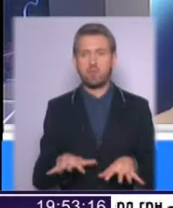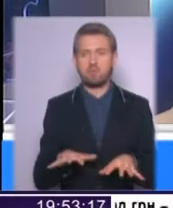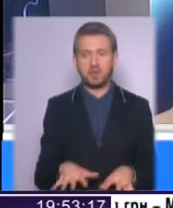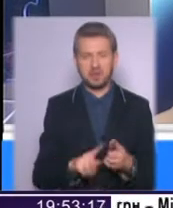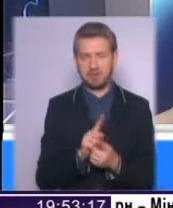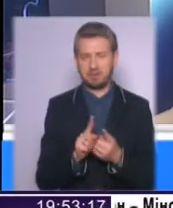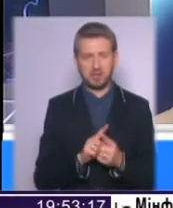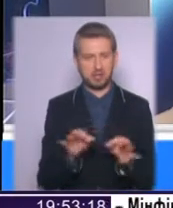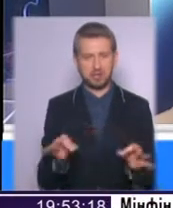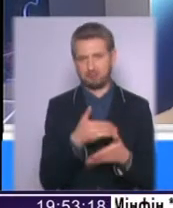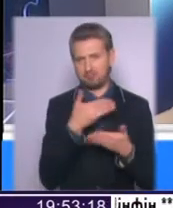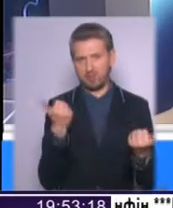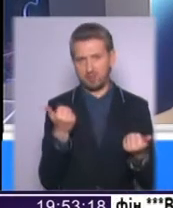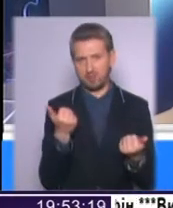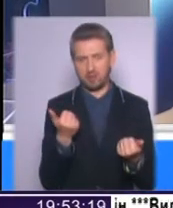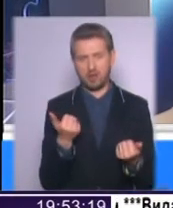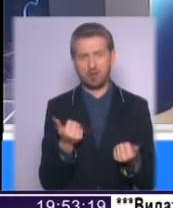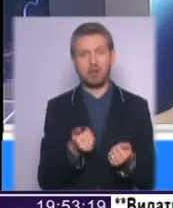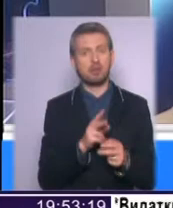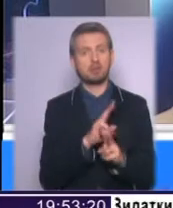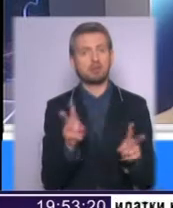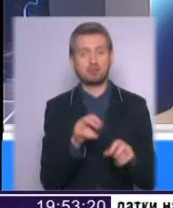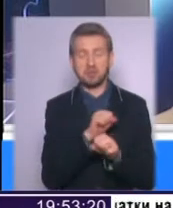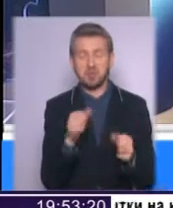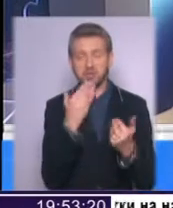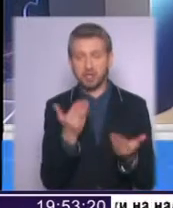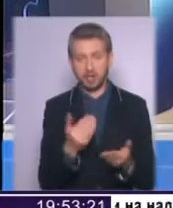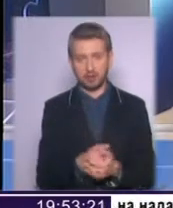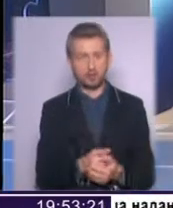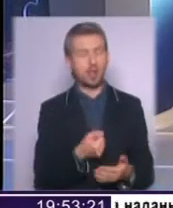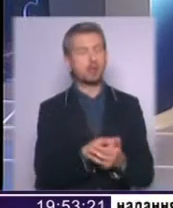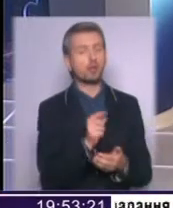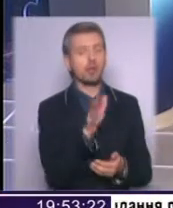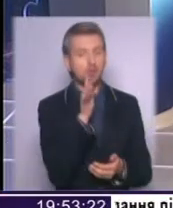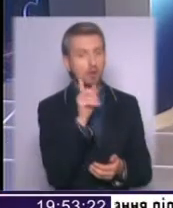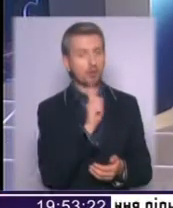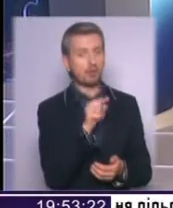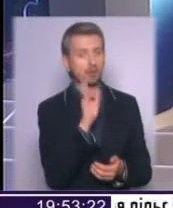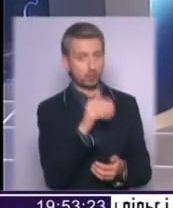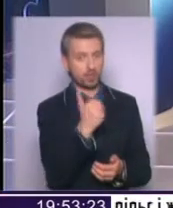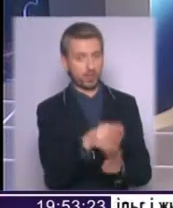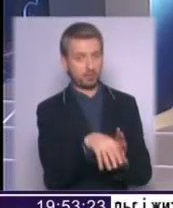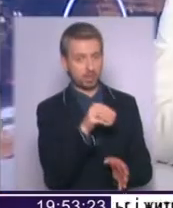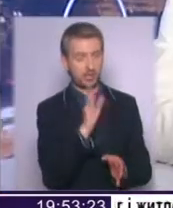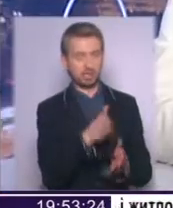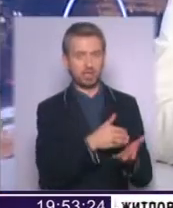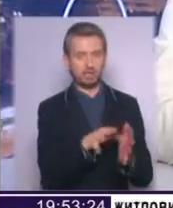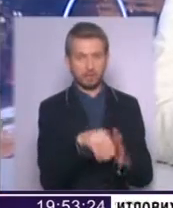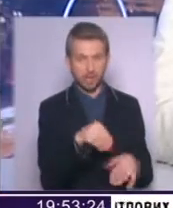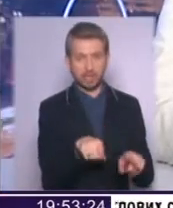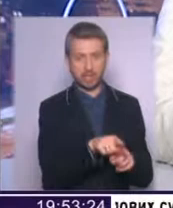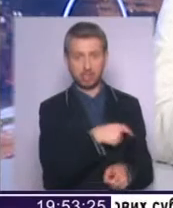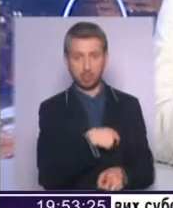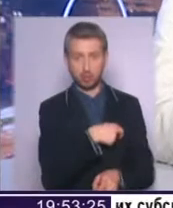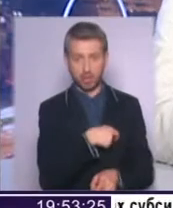ніяких. Дякую. Нікуди не можна звертатися. До тих пір, доки ви будете їх вибирати. Будете вибирати таких